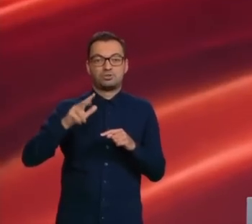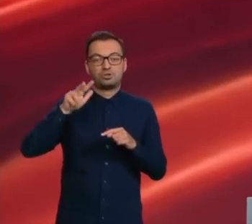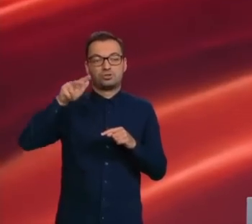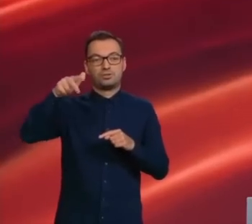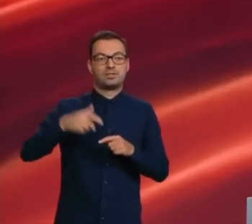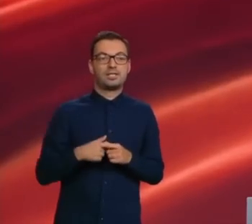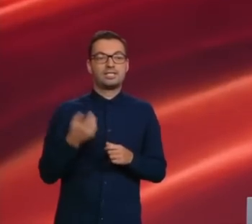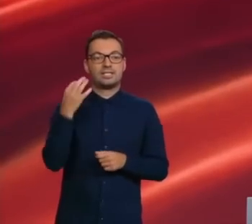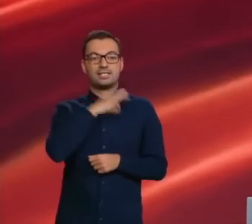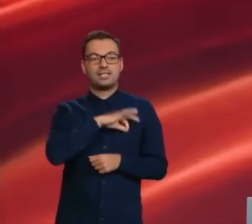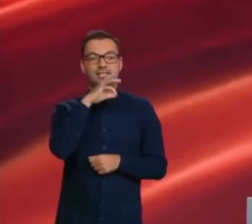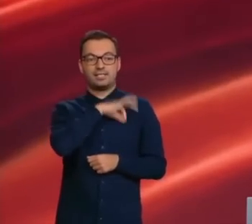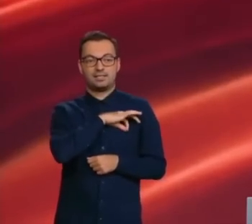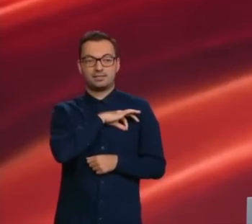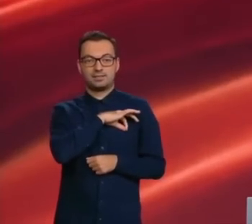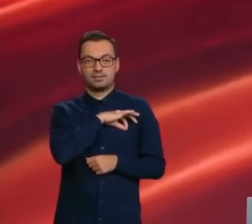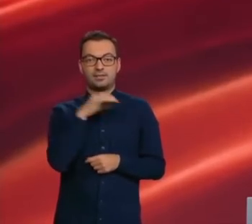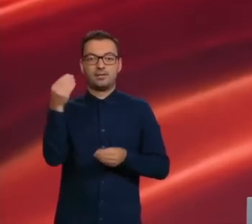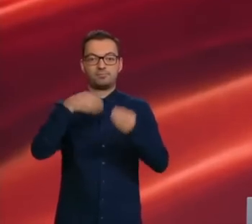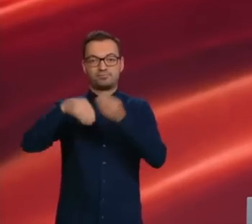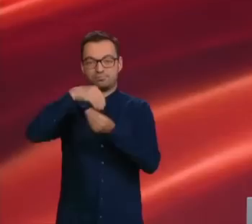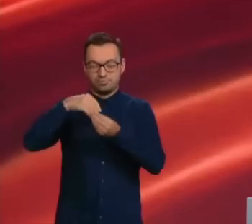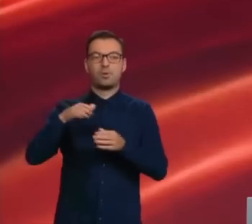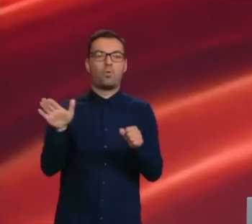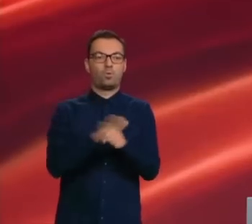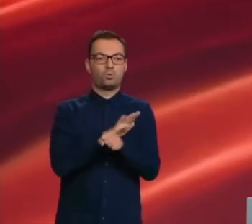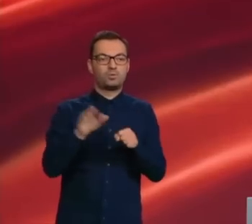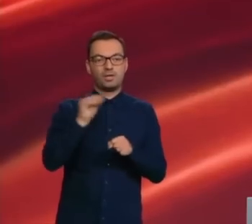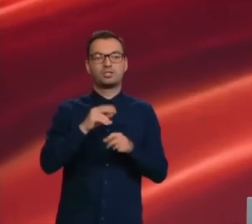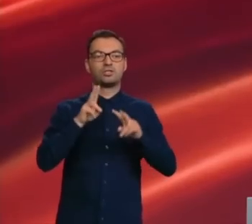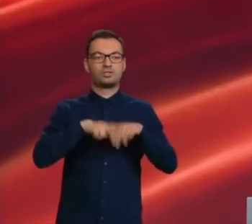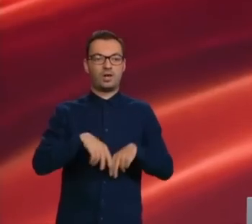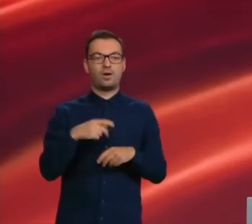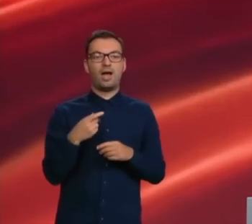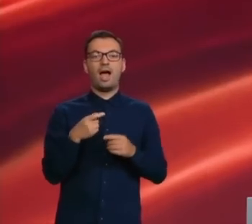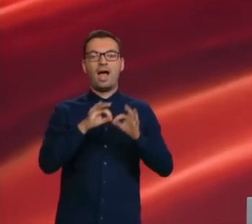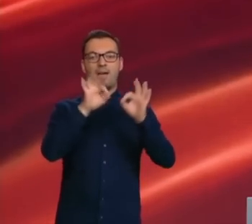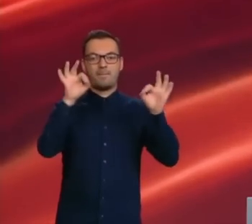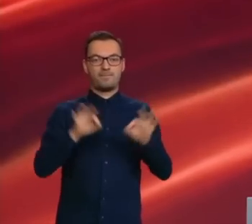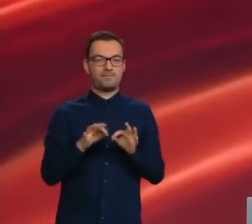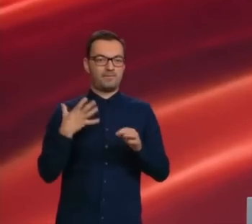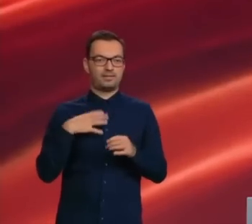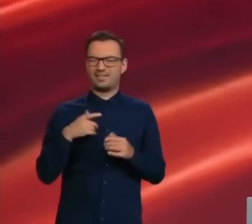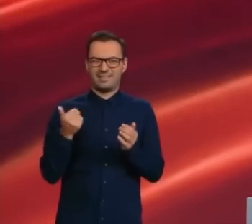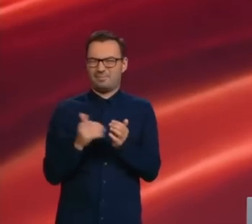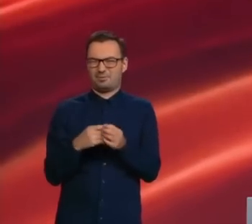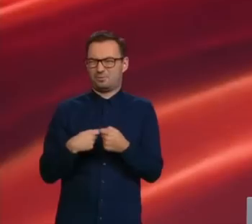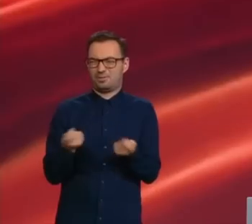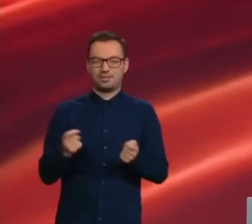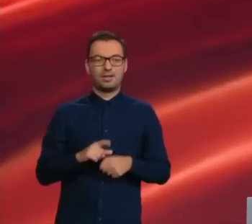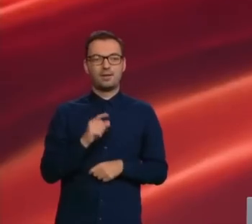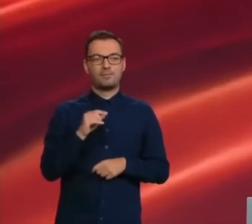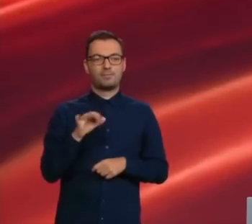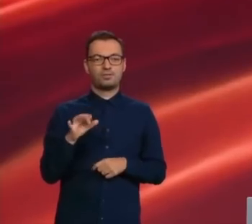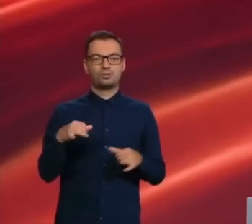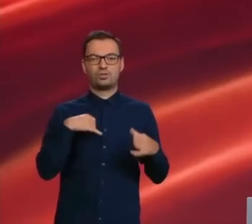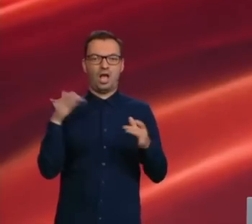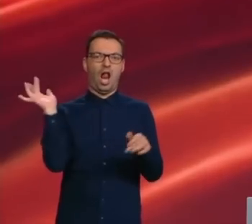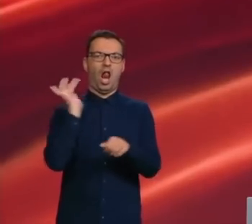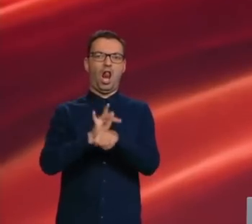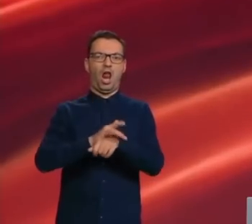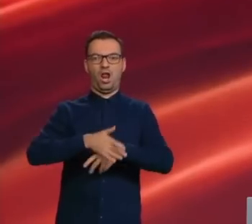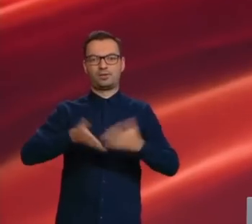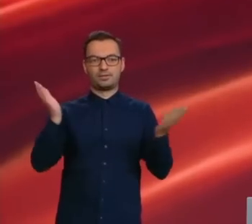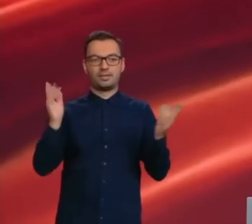z dywidendy pokryły tę kwotę, a jeszcze zostały akcje na rękach nabywców. To było niepotrzebne. Rząd PiS-u to krytykuje, ale już